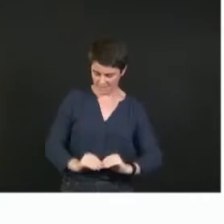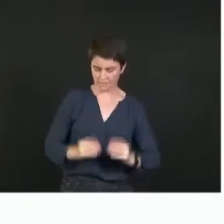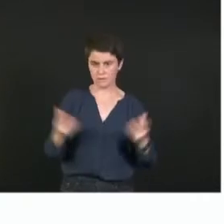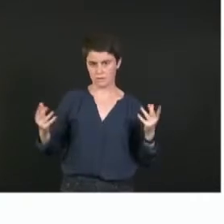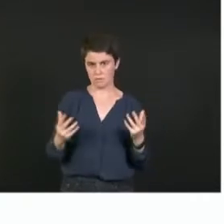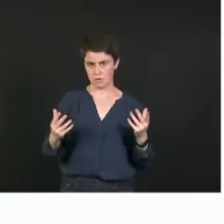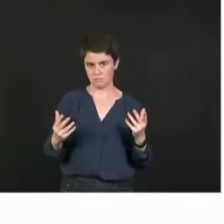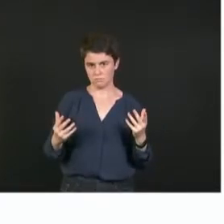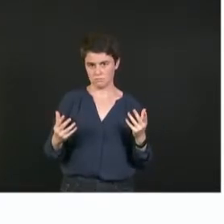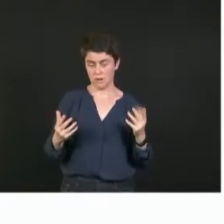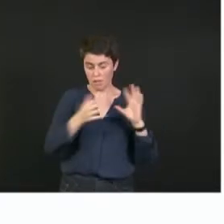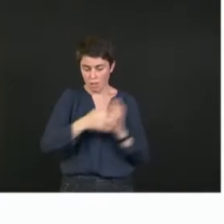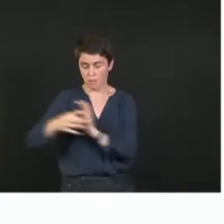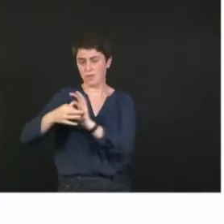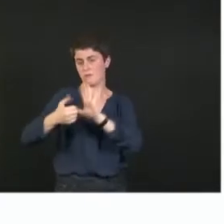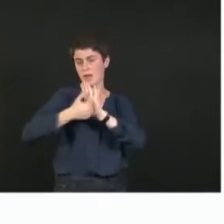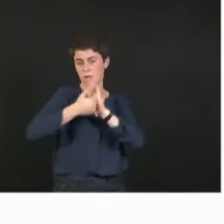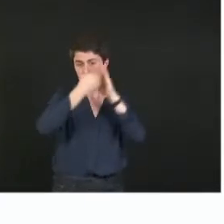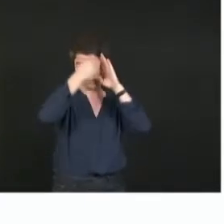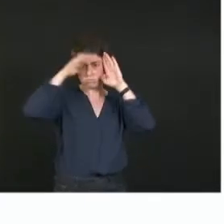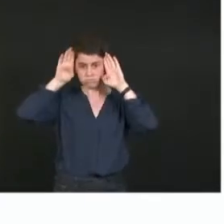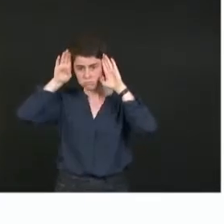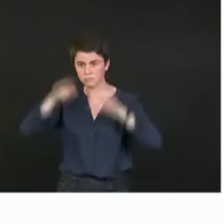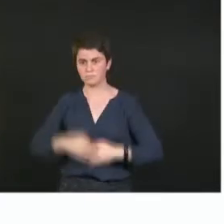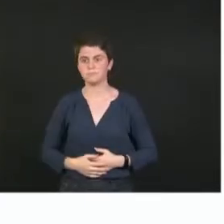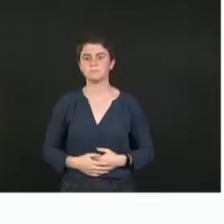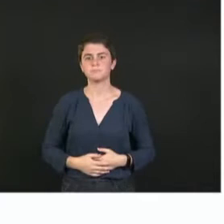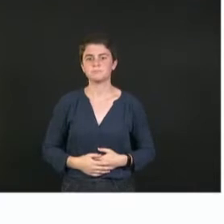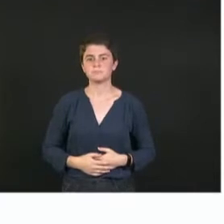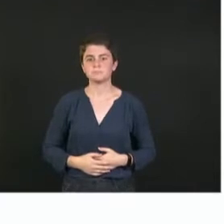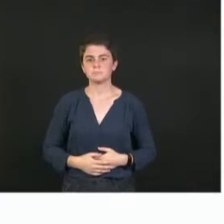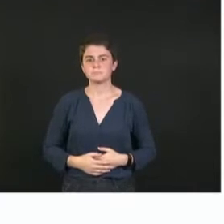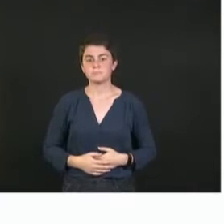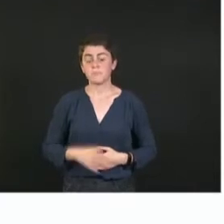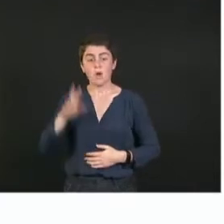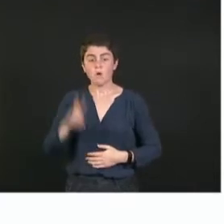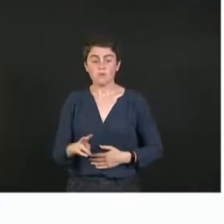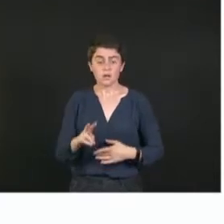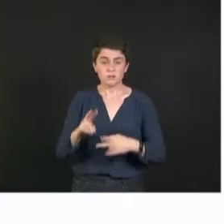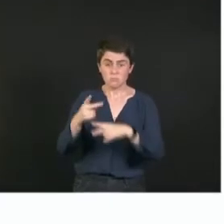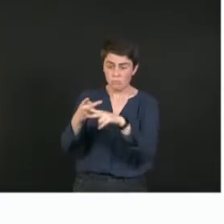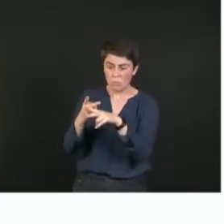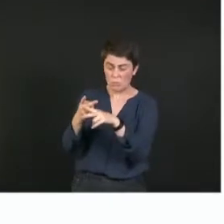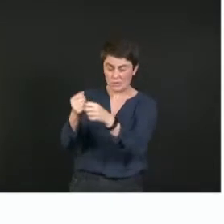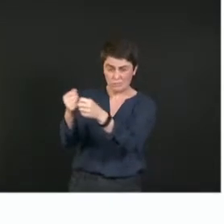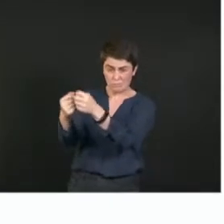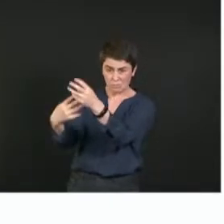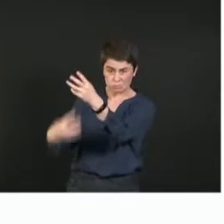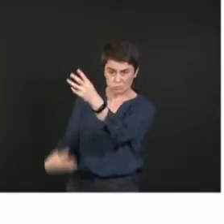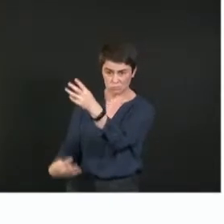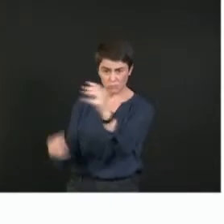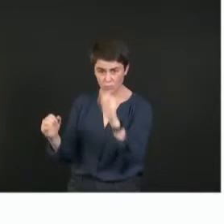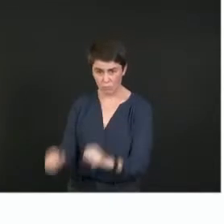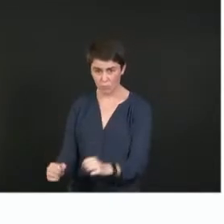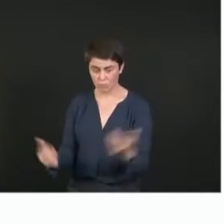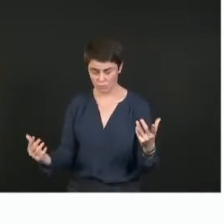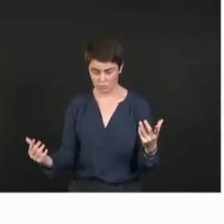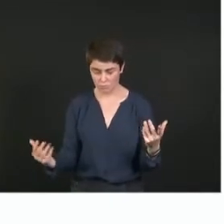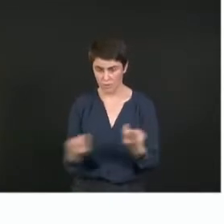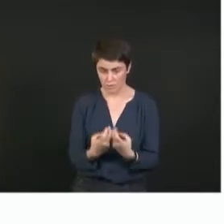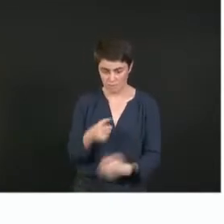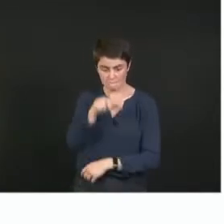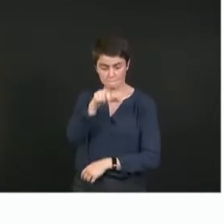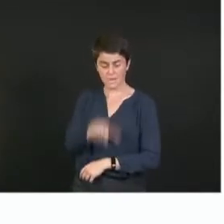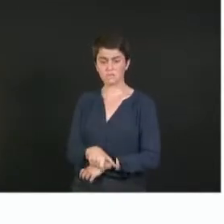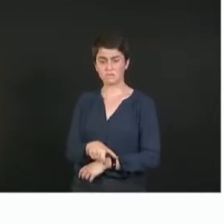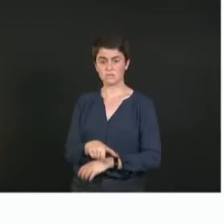encore. Donc effectivement, je pense que ça, c'est un bon outil. Après, il y a plein d'outils en fait qu'on utilise aussi quand on est forestier, parce que c'est